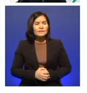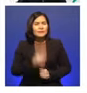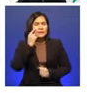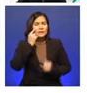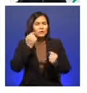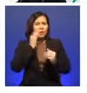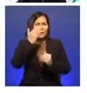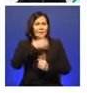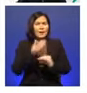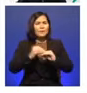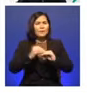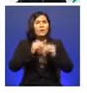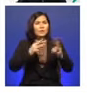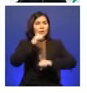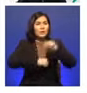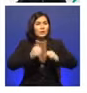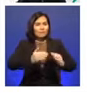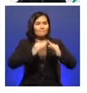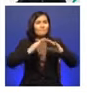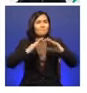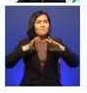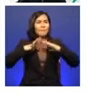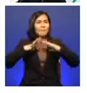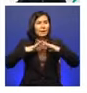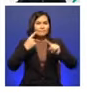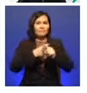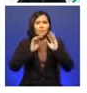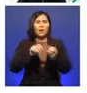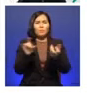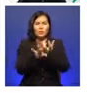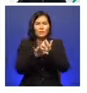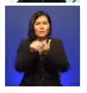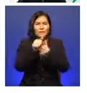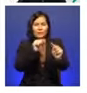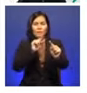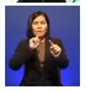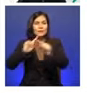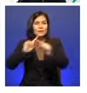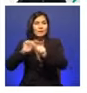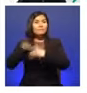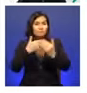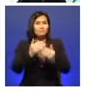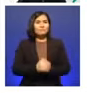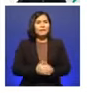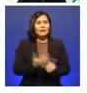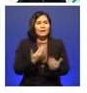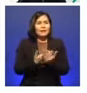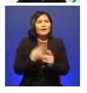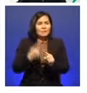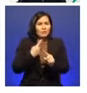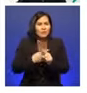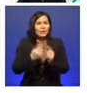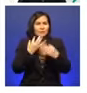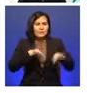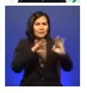การสร้างที่อยู่อาศัยที่มีคุณภาพนะครับให้เช่านะครับในทุกตำบลนะครับแล้วก็ราคาค่าเช่าเราอาจจะคิดให้สอดคล้องกับ